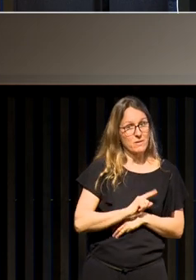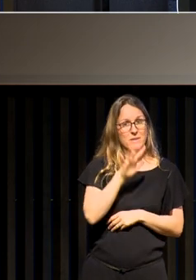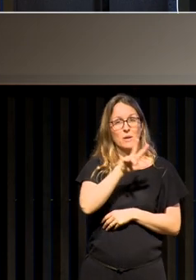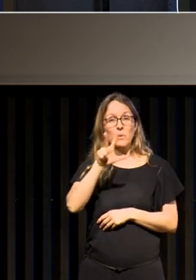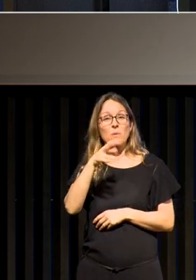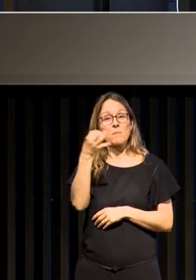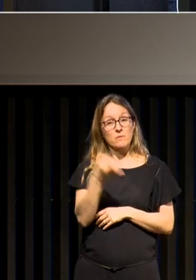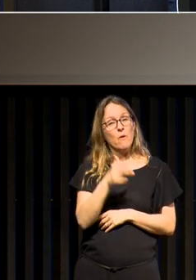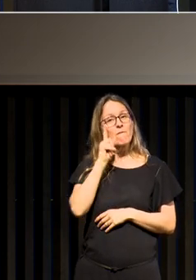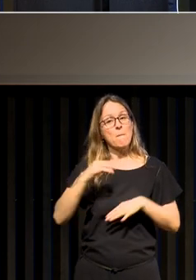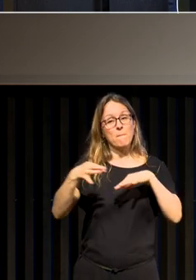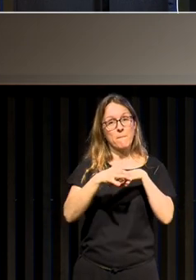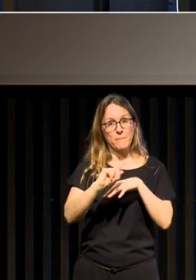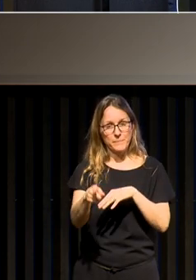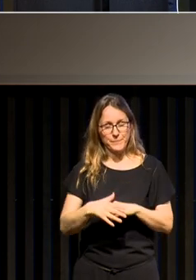53% de femmes non mariées.